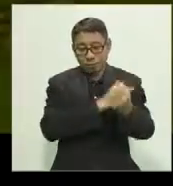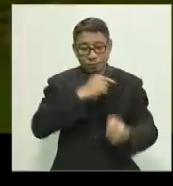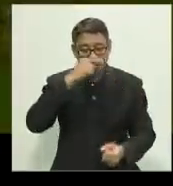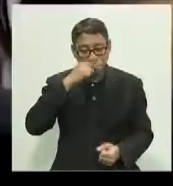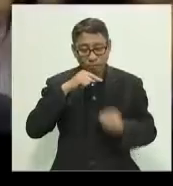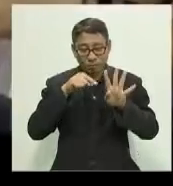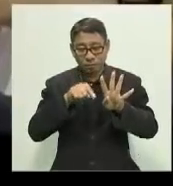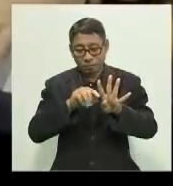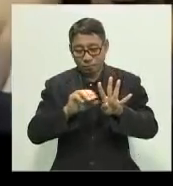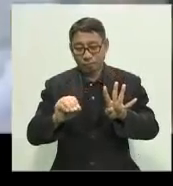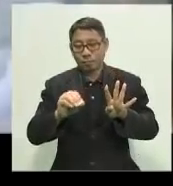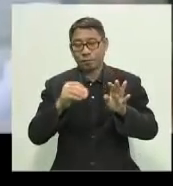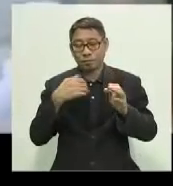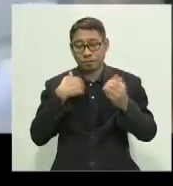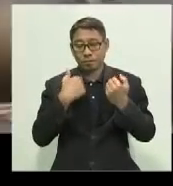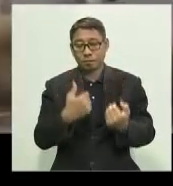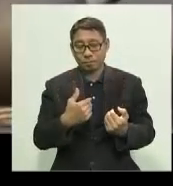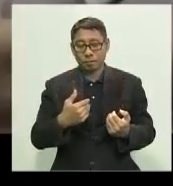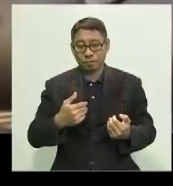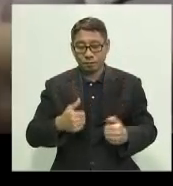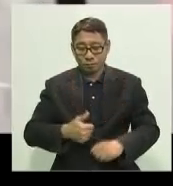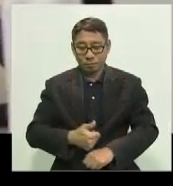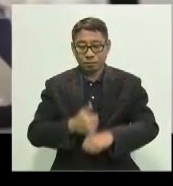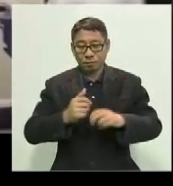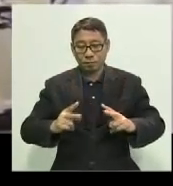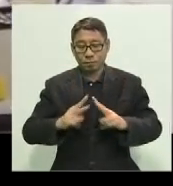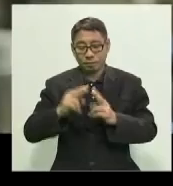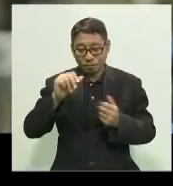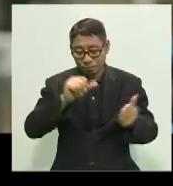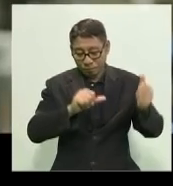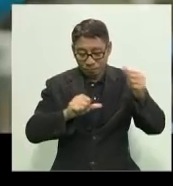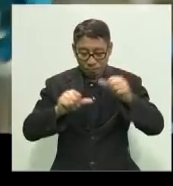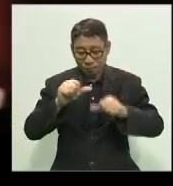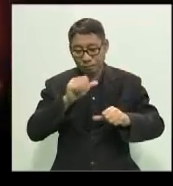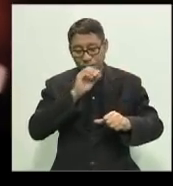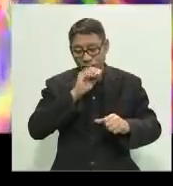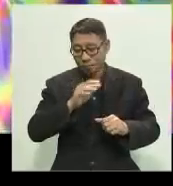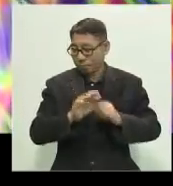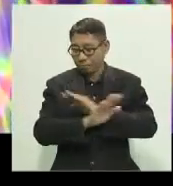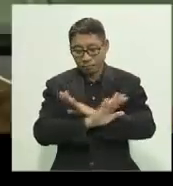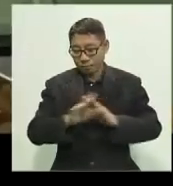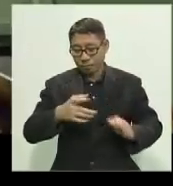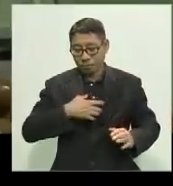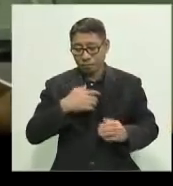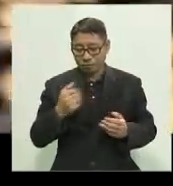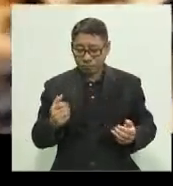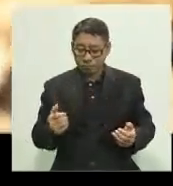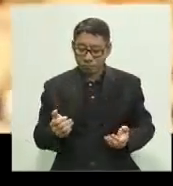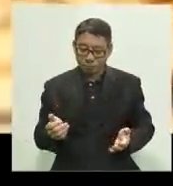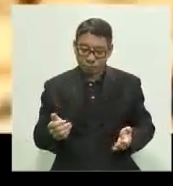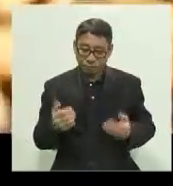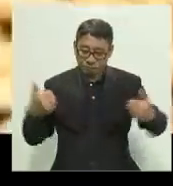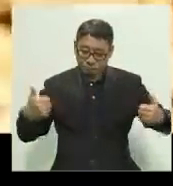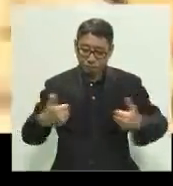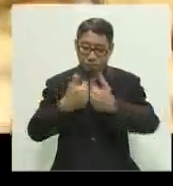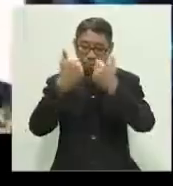Thailand 4.0 ขึ้นมานี้นะคะทางรัฐมนตรีกระทรวงวิทย์บอกว่าไม่ได้ต้องการที่จะดันออกมาสู้กับเพลงประเ